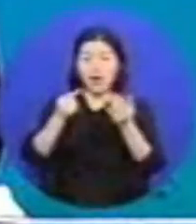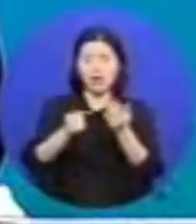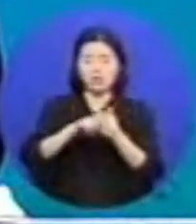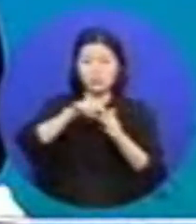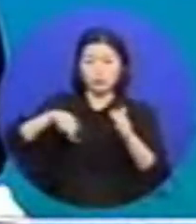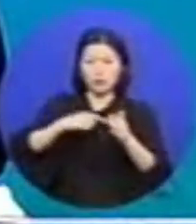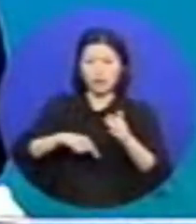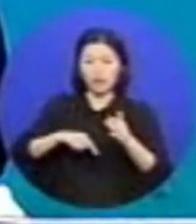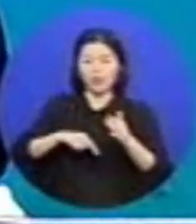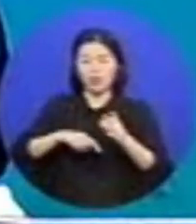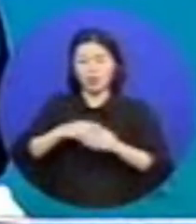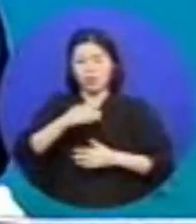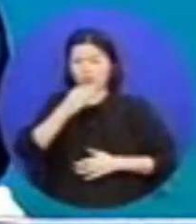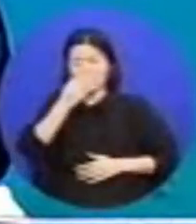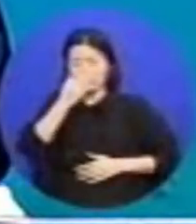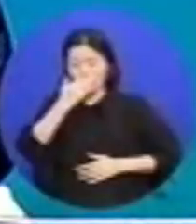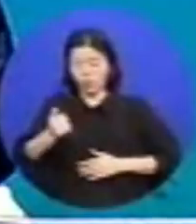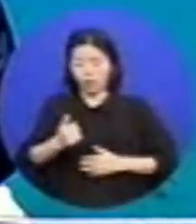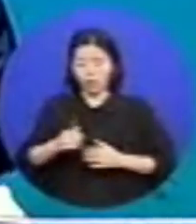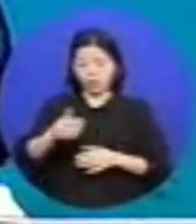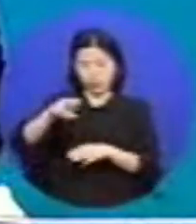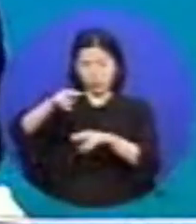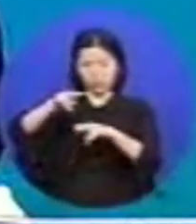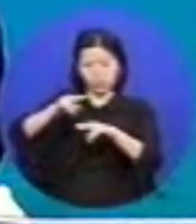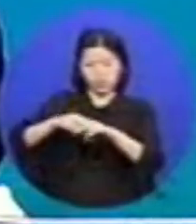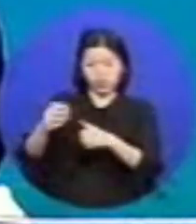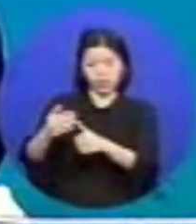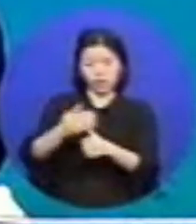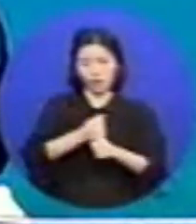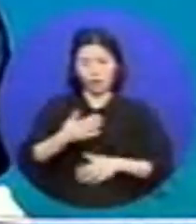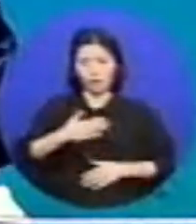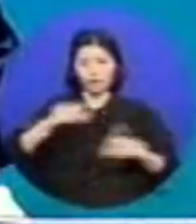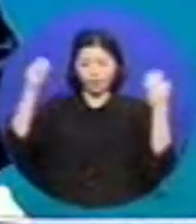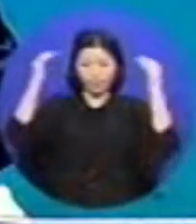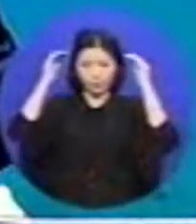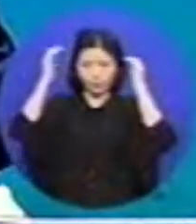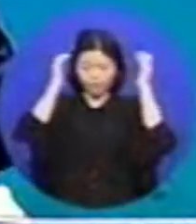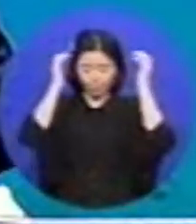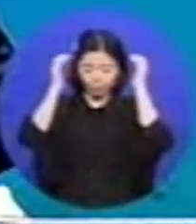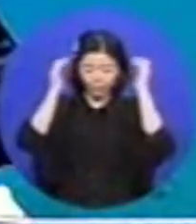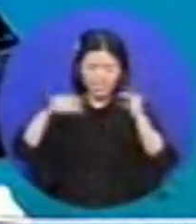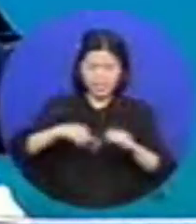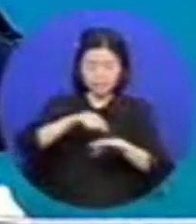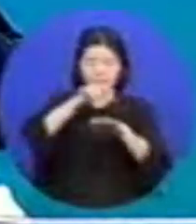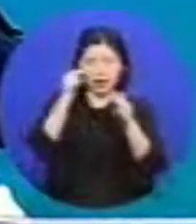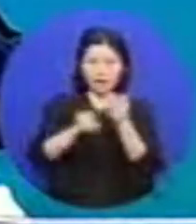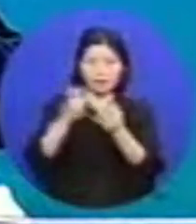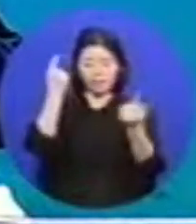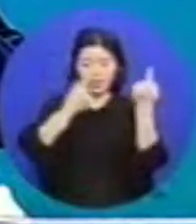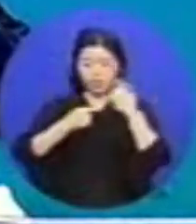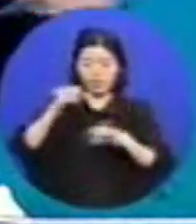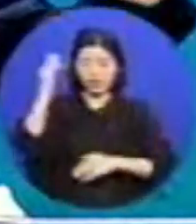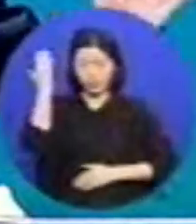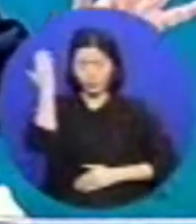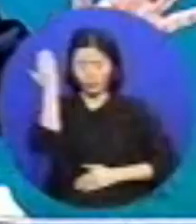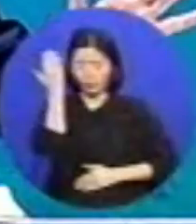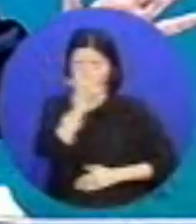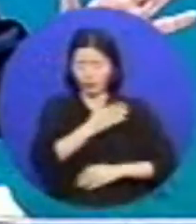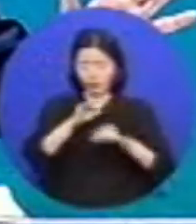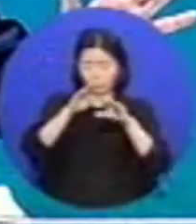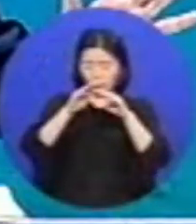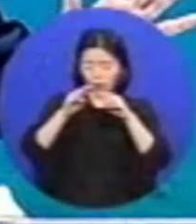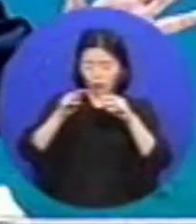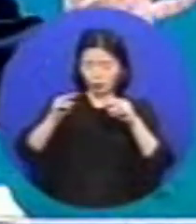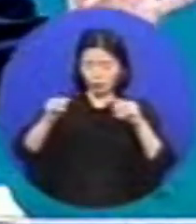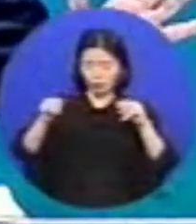지긋지긋하게 내 속에 자리 잡고 나를 계속해서 괴롭히는 이 마음의 상처가 깨끗하게 녹아진다는